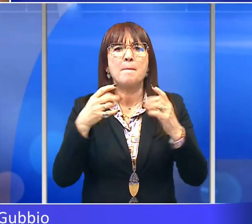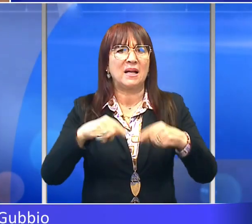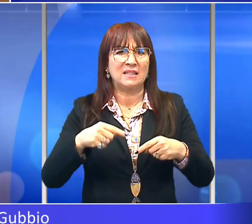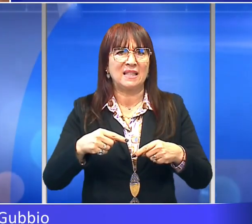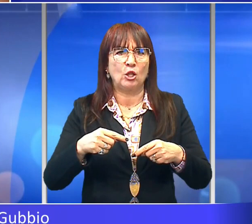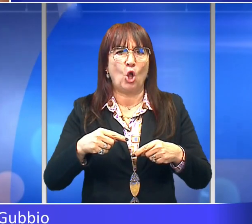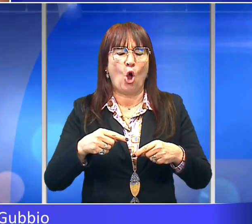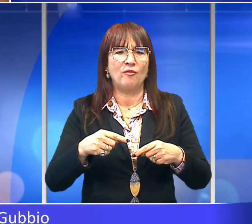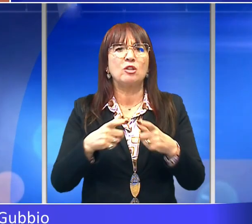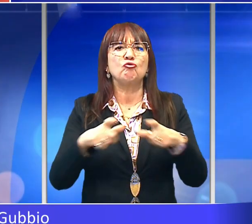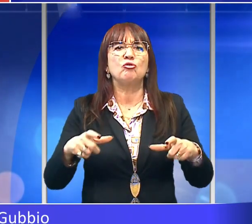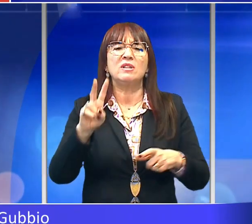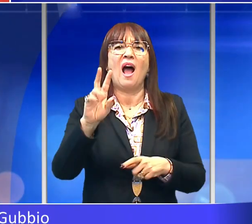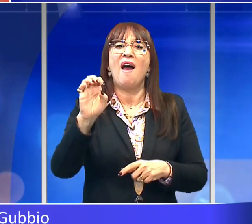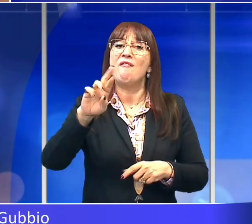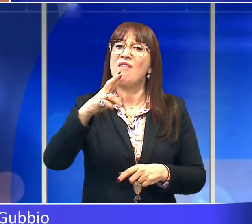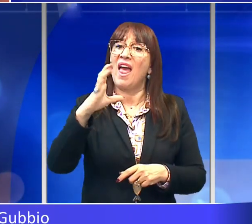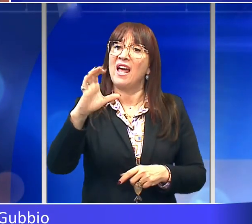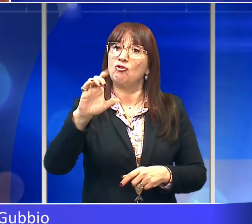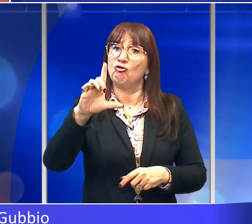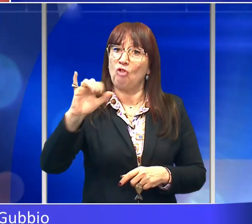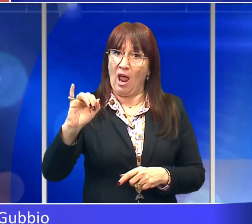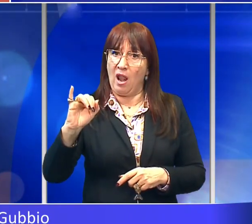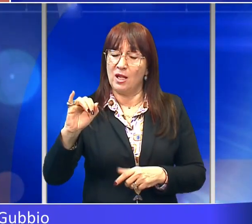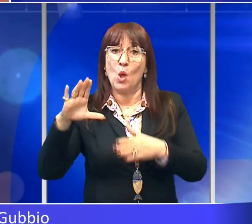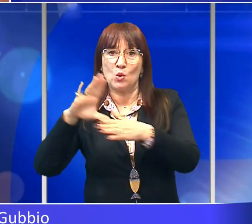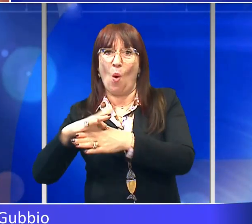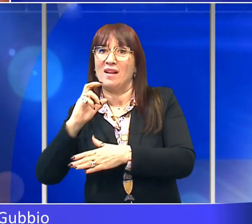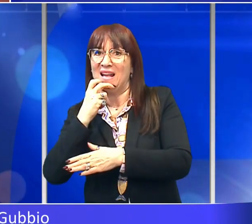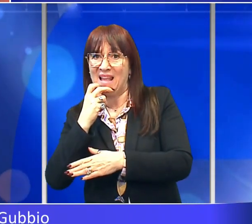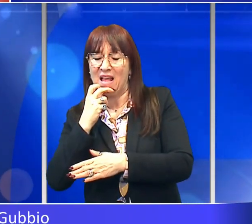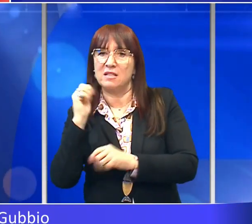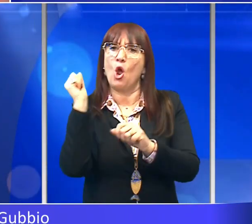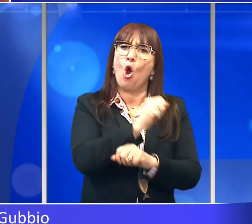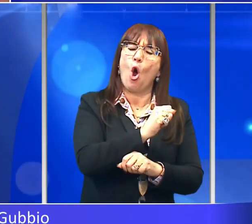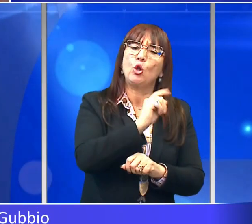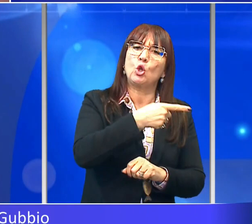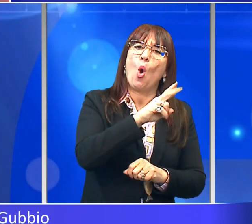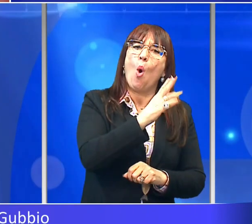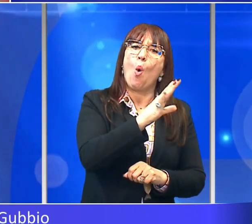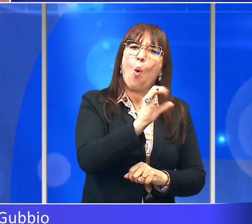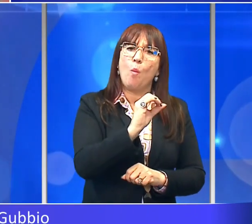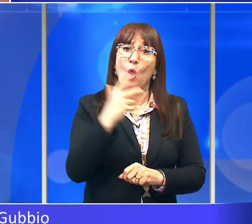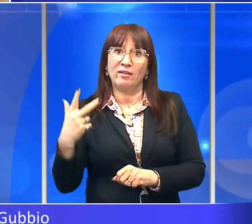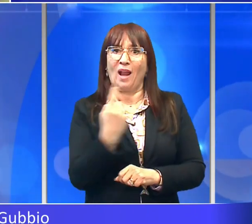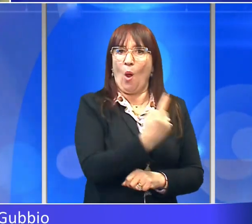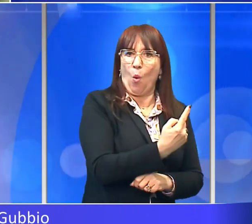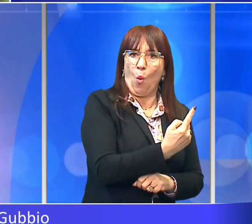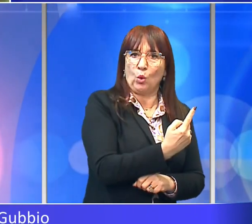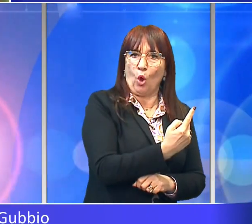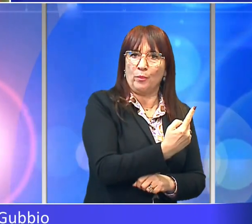casa di Vercelli, i corsari hanno battuto 3-1 il Gubbio, quinto in